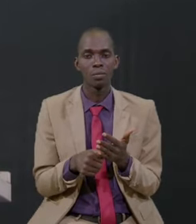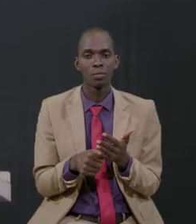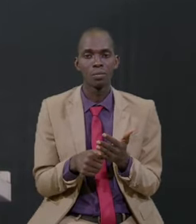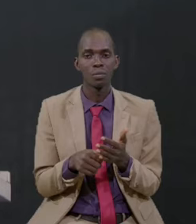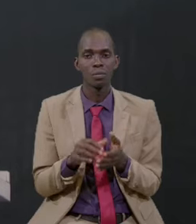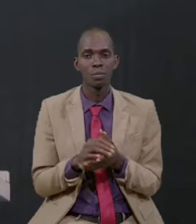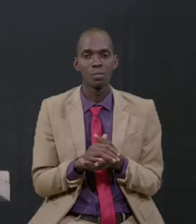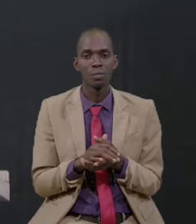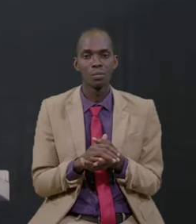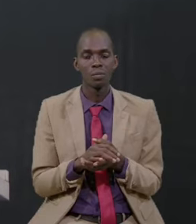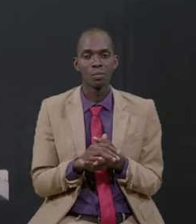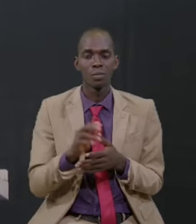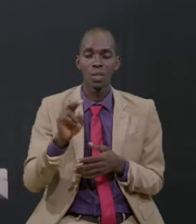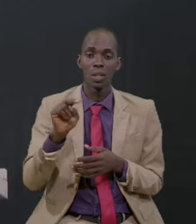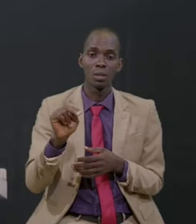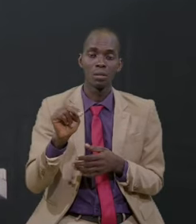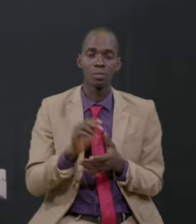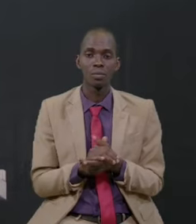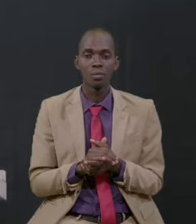c'est le N.